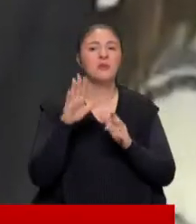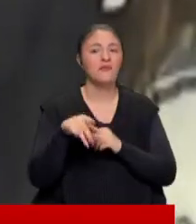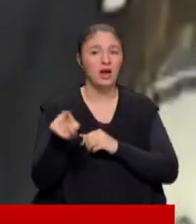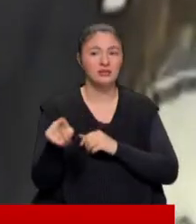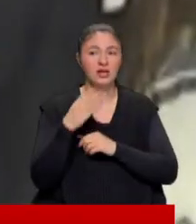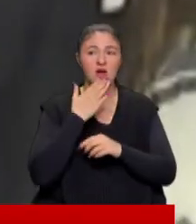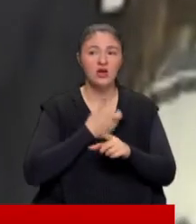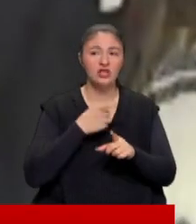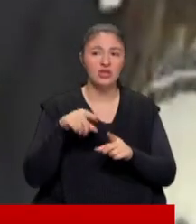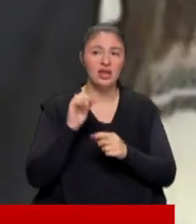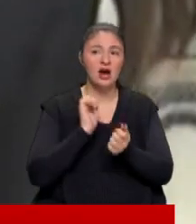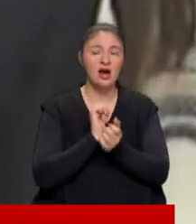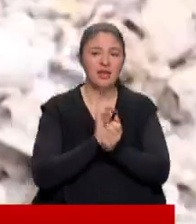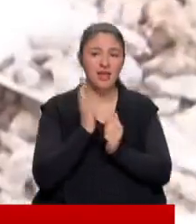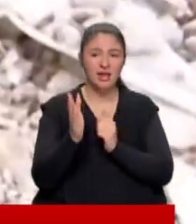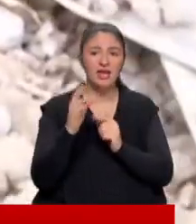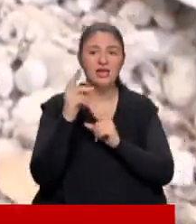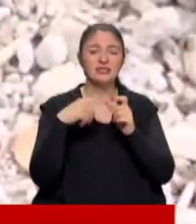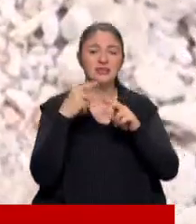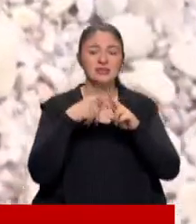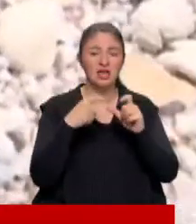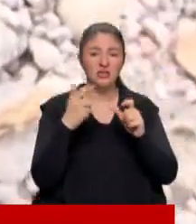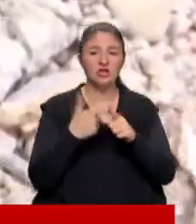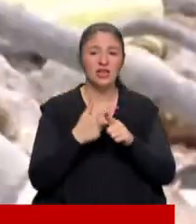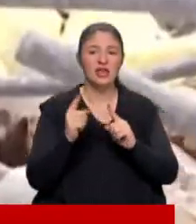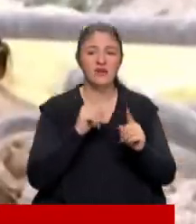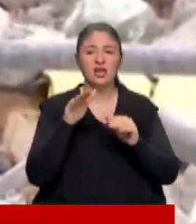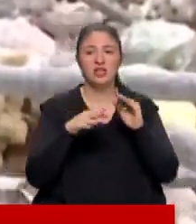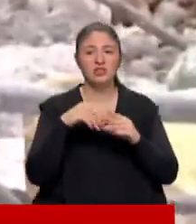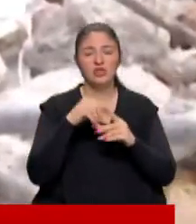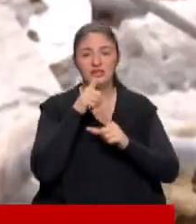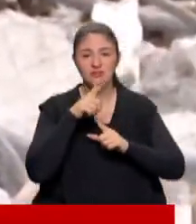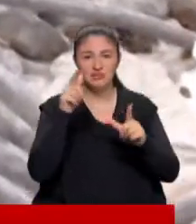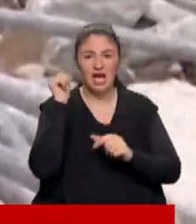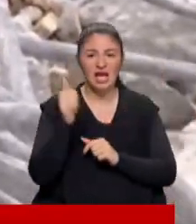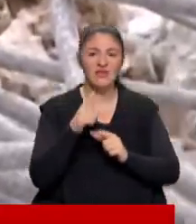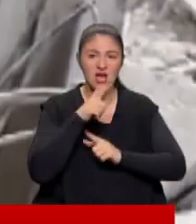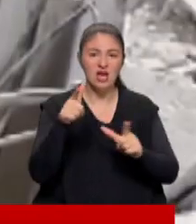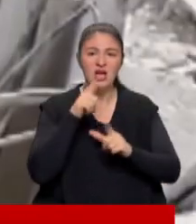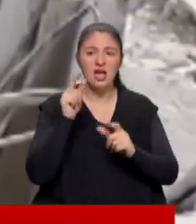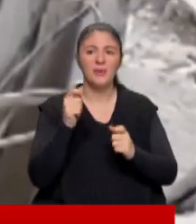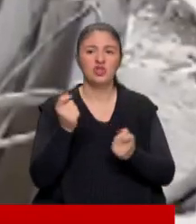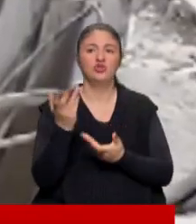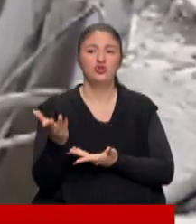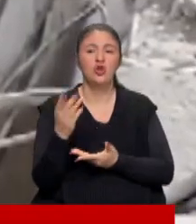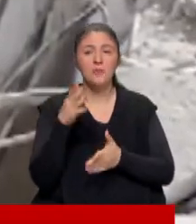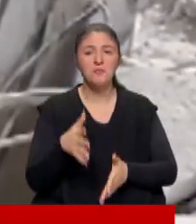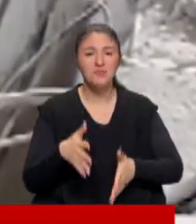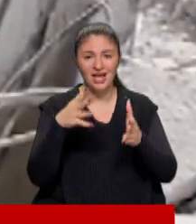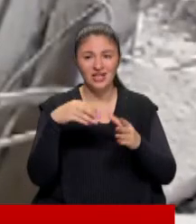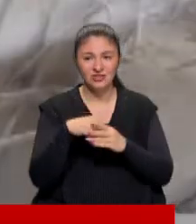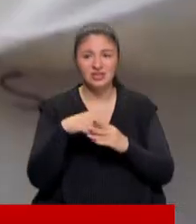vardı. Öğrencilerin aileleri İSİAS Otel davasında adalet için seslerini her seferinde duyurmaya çalışıyor.